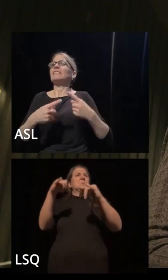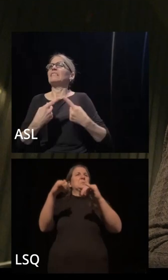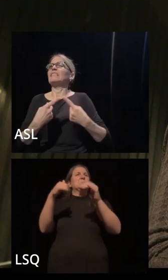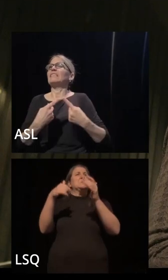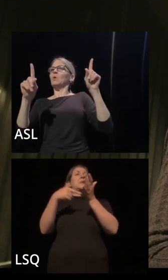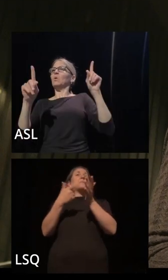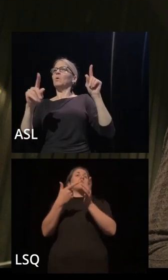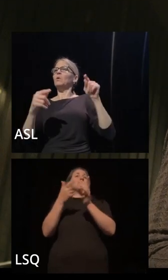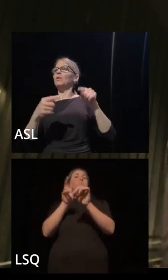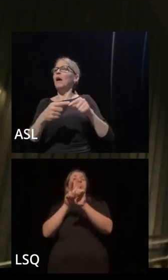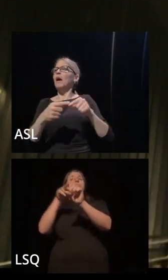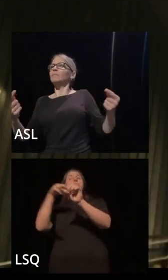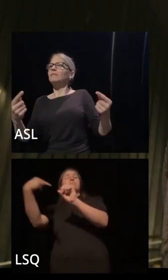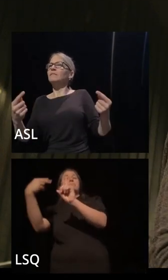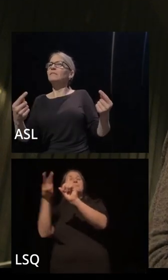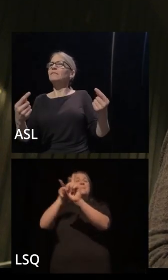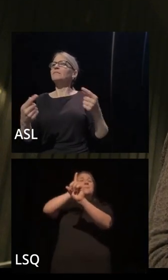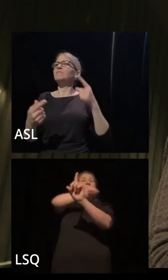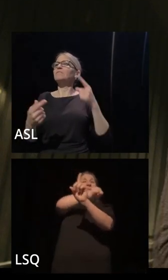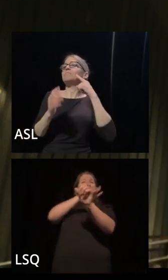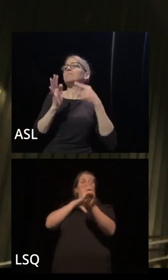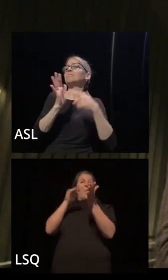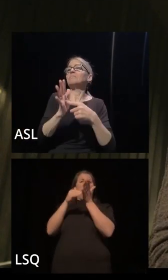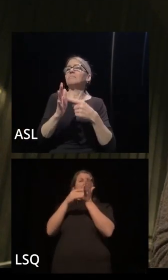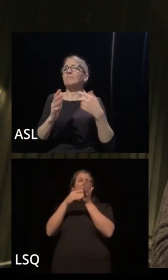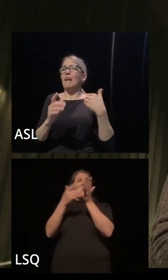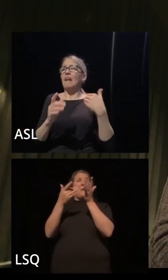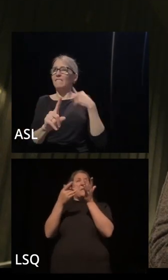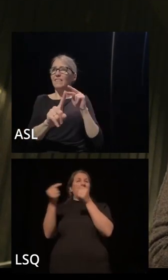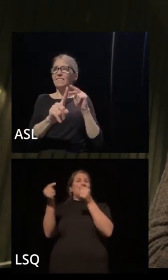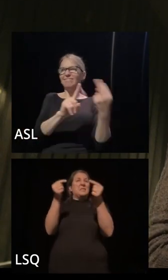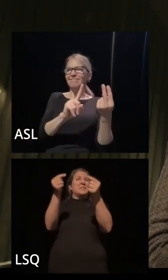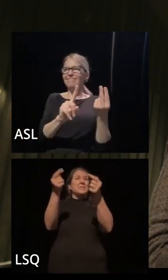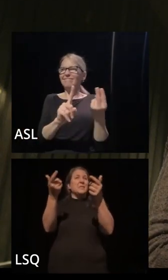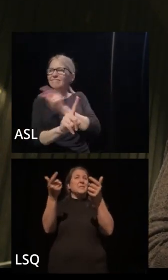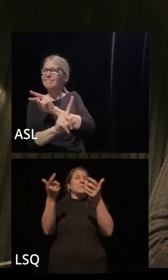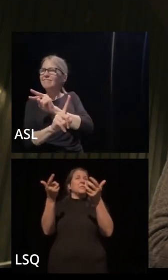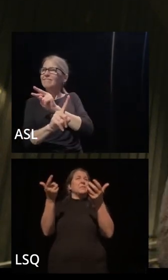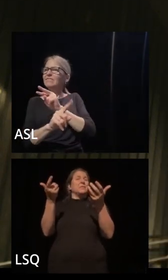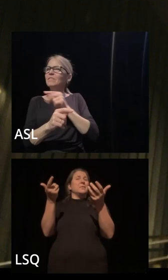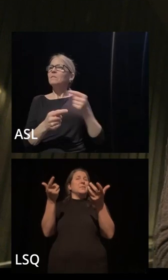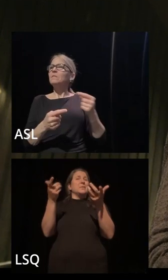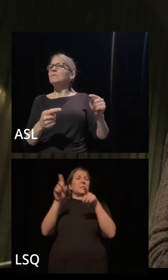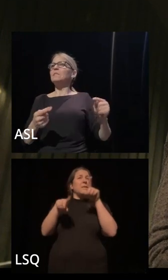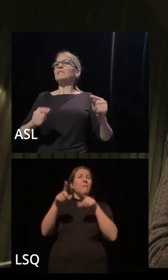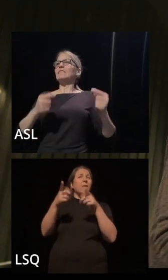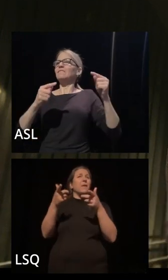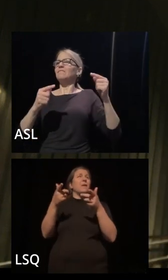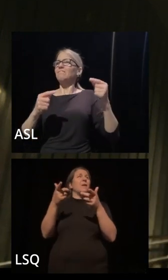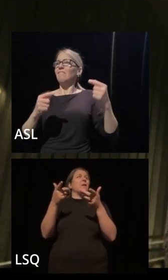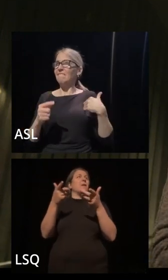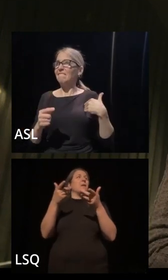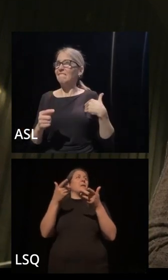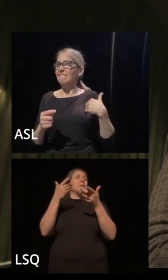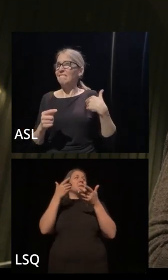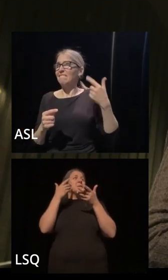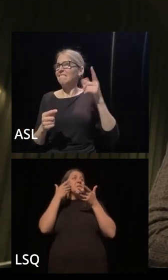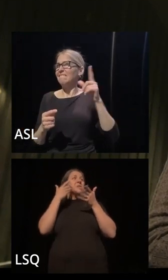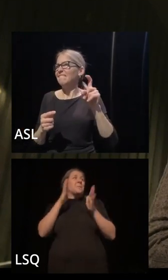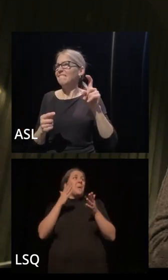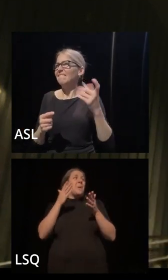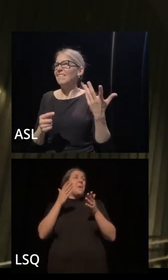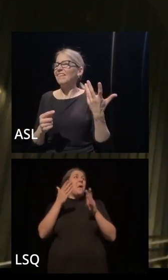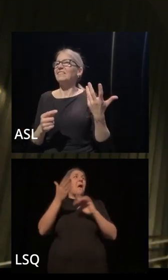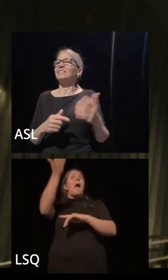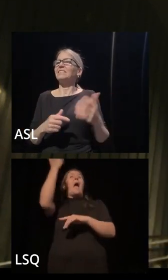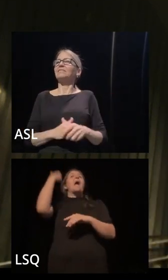perspective des Français sur le fleuve et la perspective du côté basque-espagnol dans l'espace Schengen, donc les frontières avaient